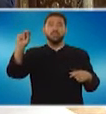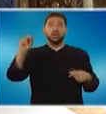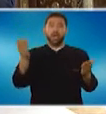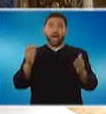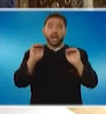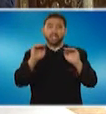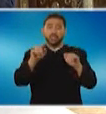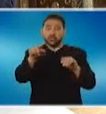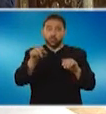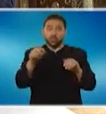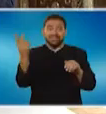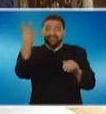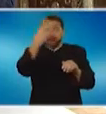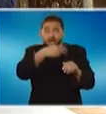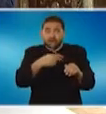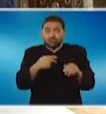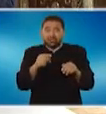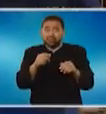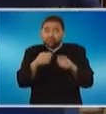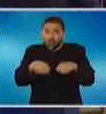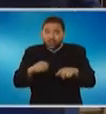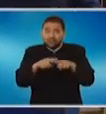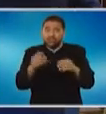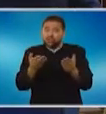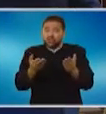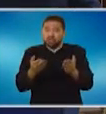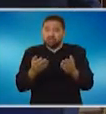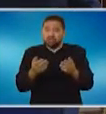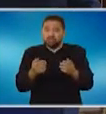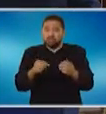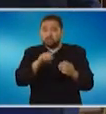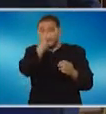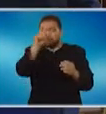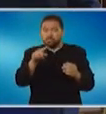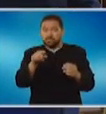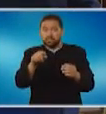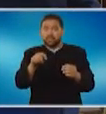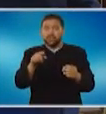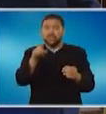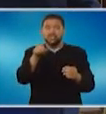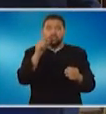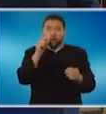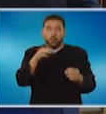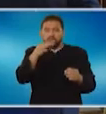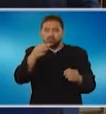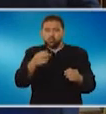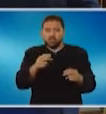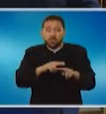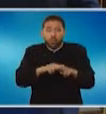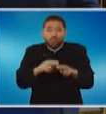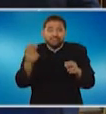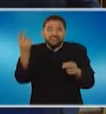păi cum să înțeleg dacă nu o să-mi explice cineva? O carte se poate citi